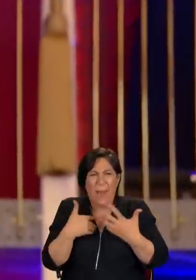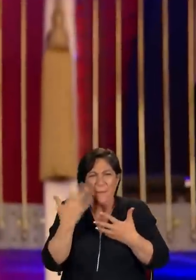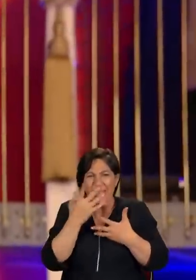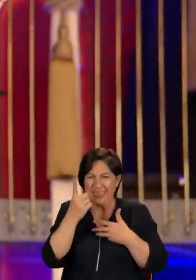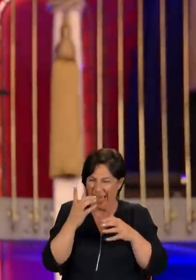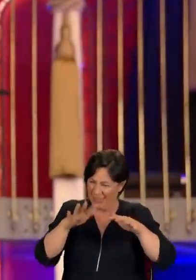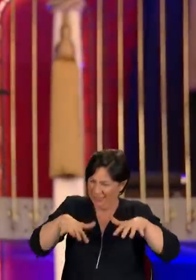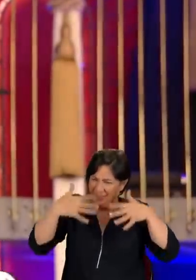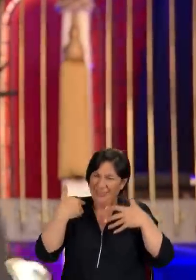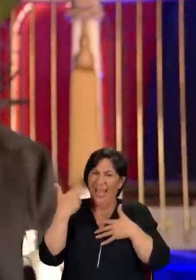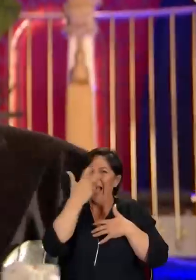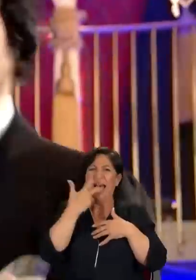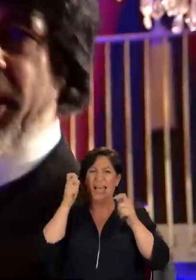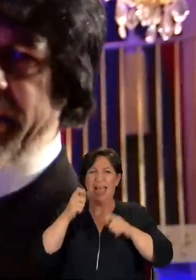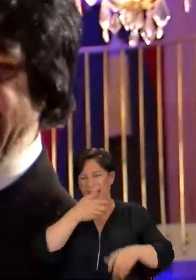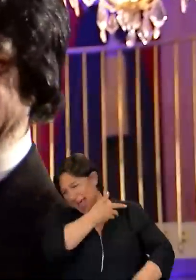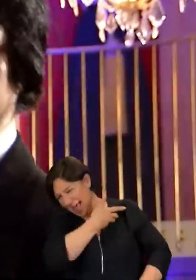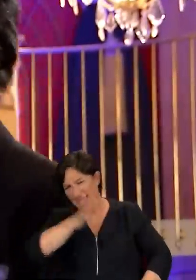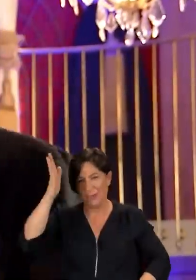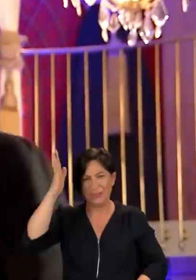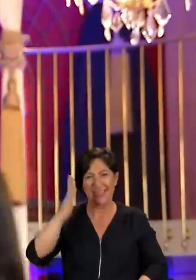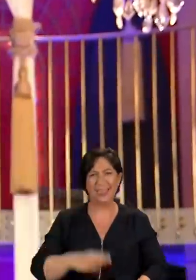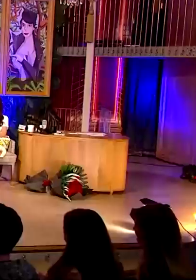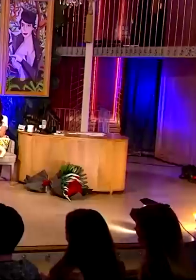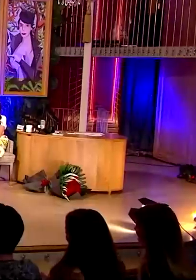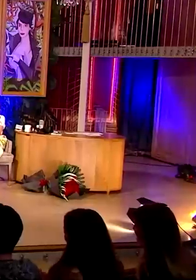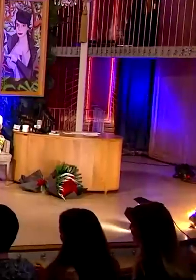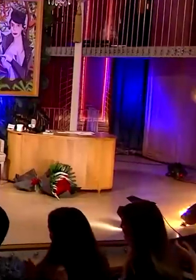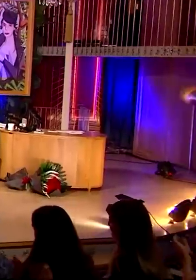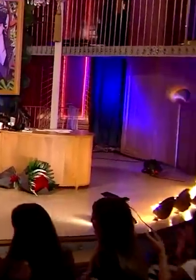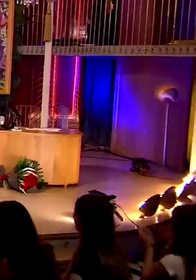de sahneye mi çıkmam gerekiyor? Hadi ulan oradan. Mükemmel.